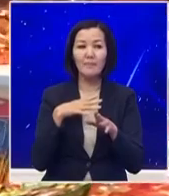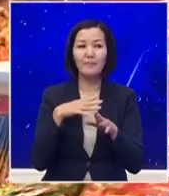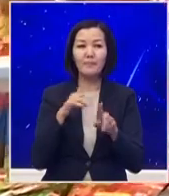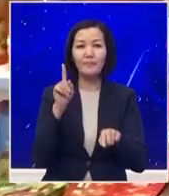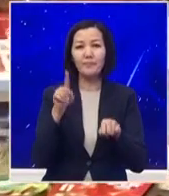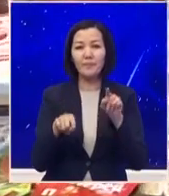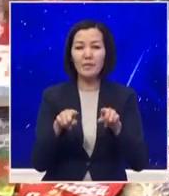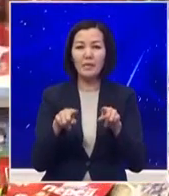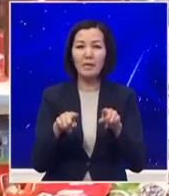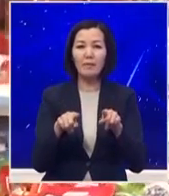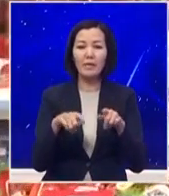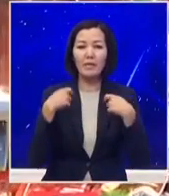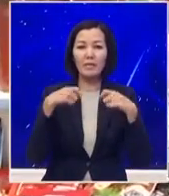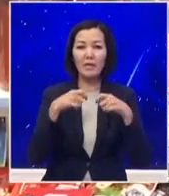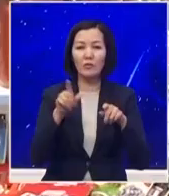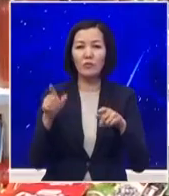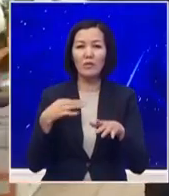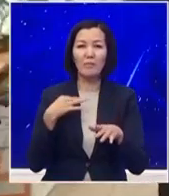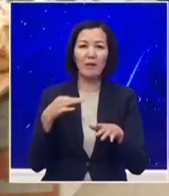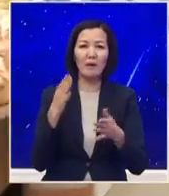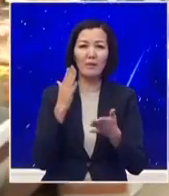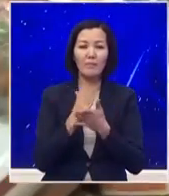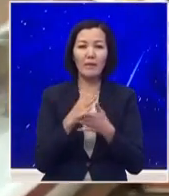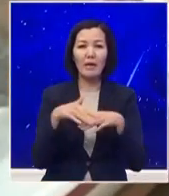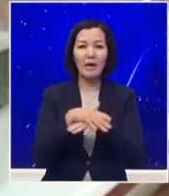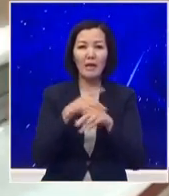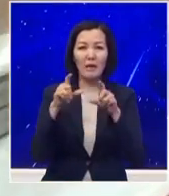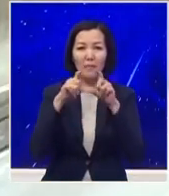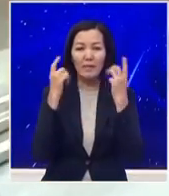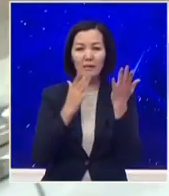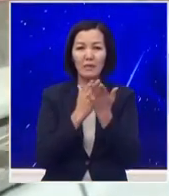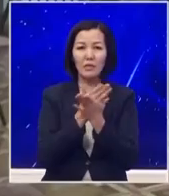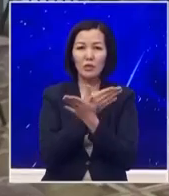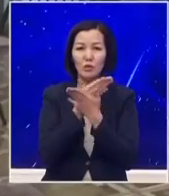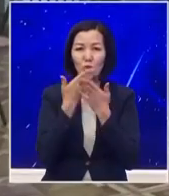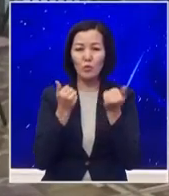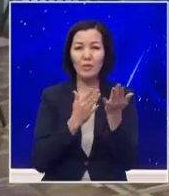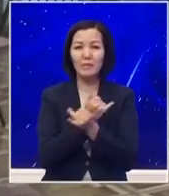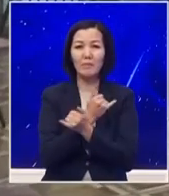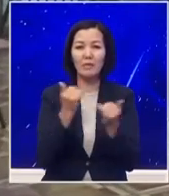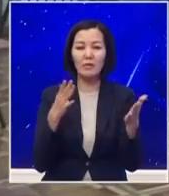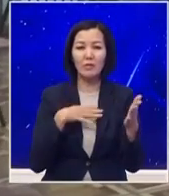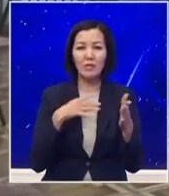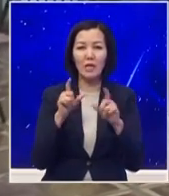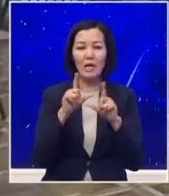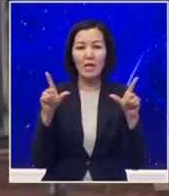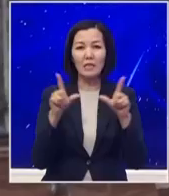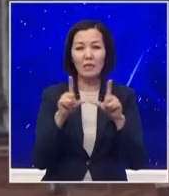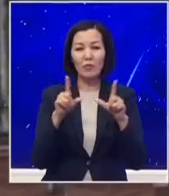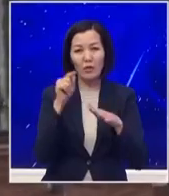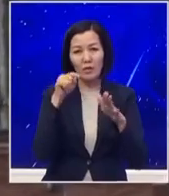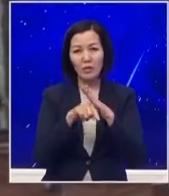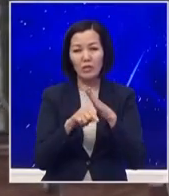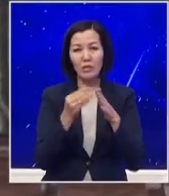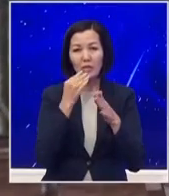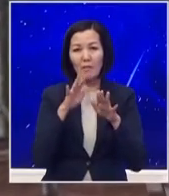кейбір сатушылар тарапынан бейқамдық байқалады. Халыққа масксыз қызмет көрсетуде. Мұнан бөлік сауда үй ішіндегі тамақтану орындары да